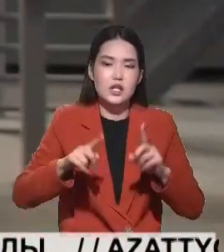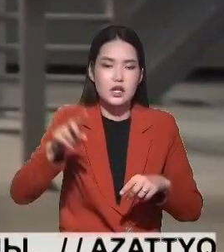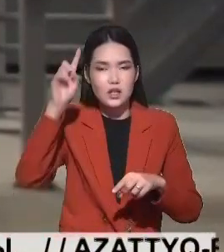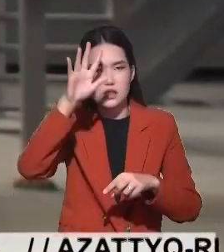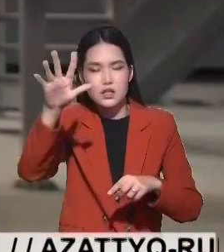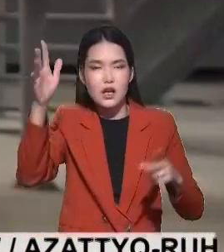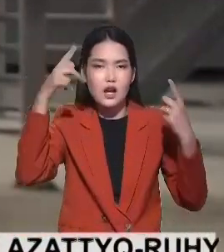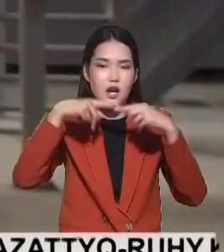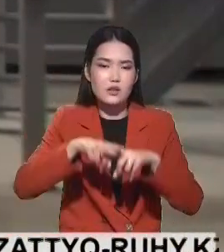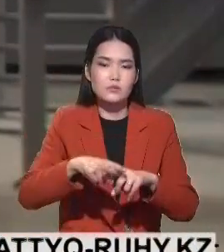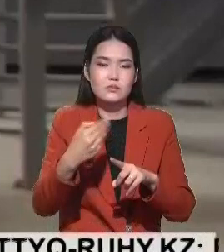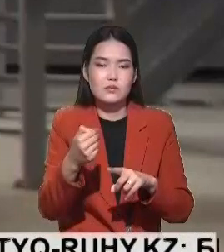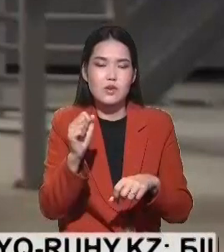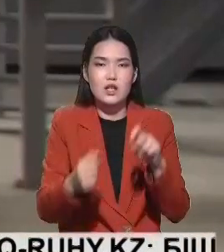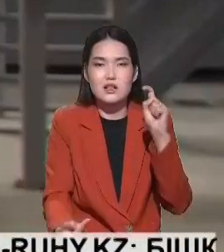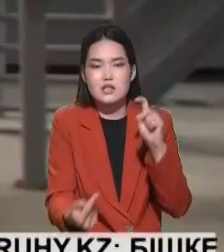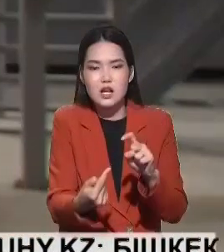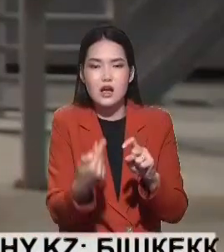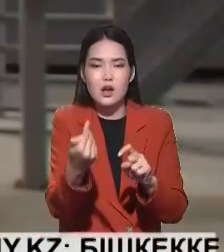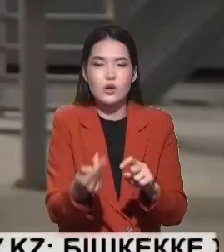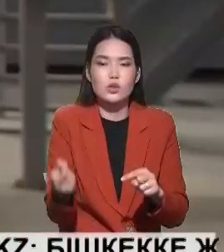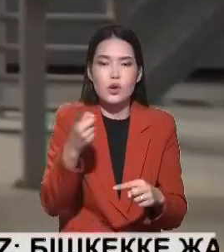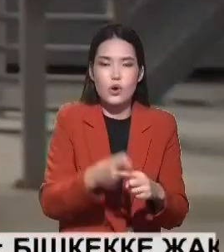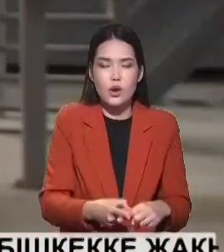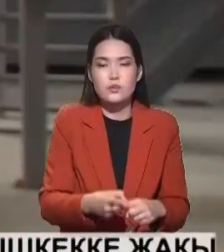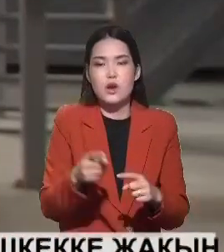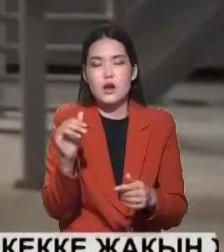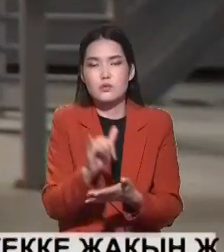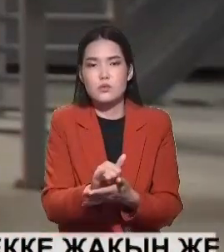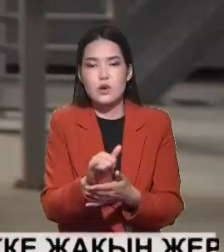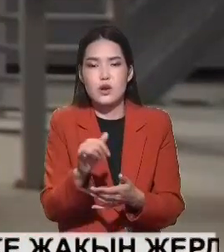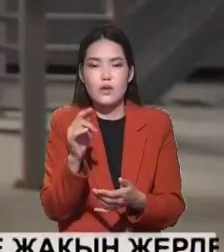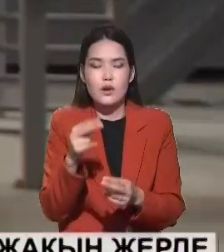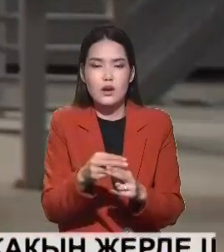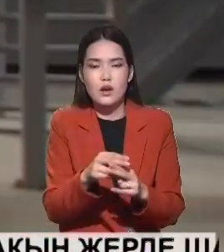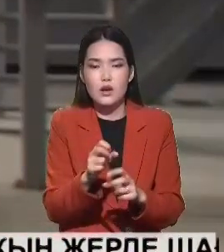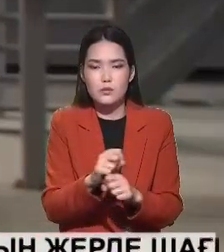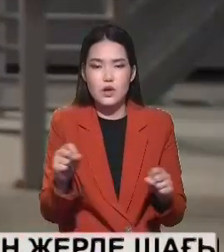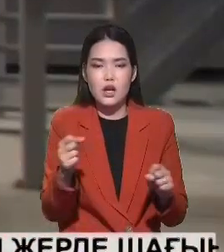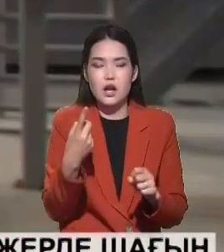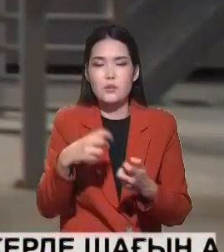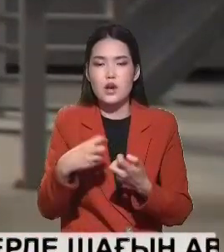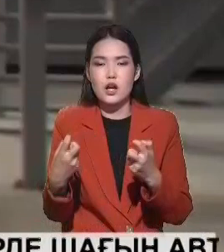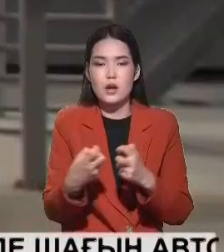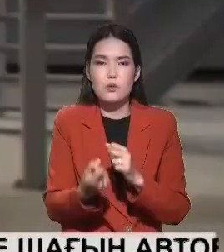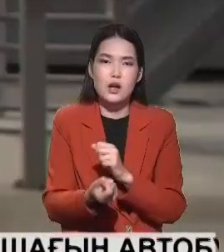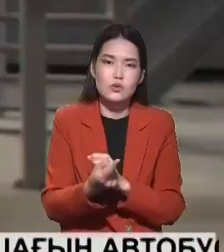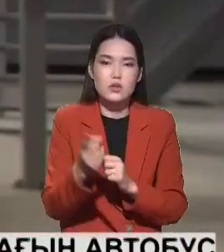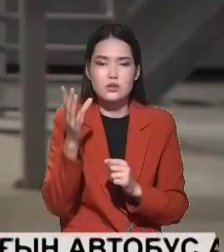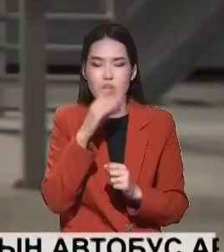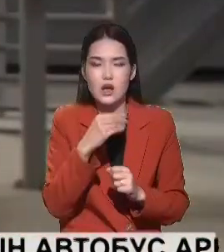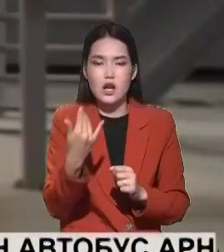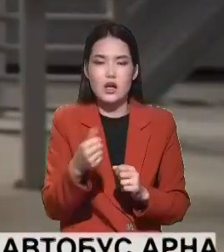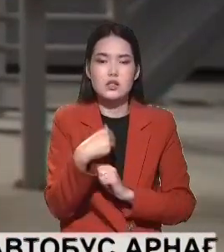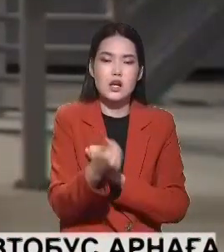заңнамалық актілерге сай қосымша әртүрлі табыс көздерімен айналысуға болмайды. Сондай бір мәселе туындап отыр, одан да бөлек бірнеше мәселе